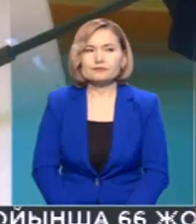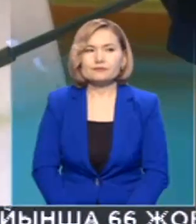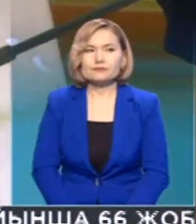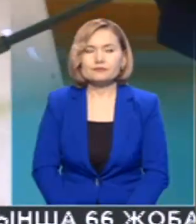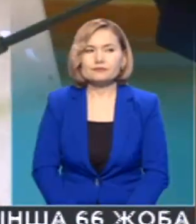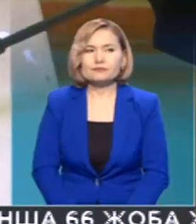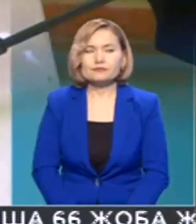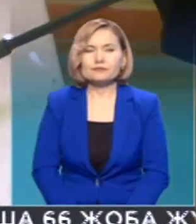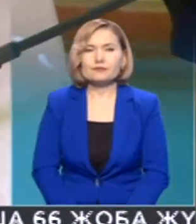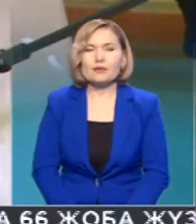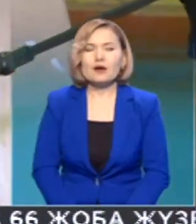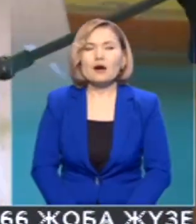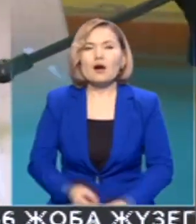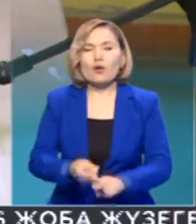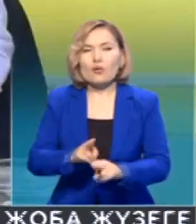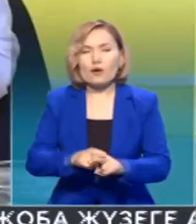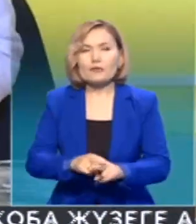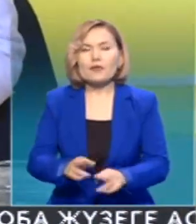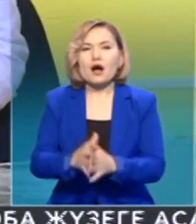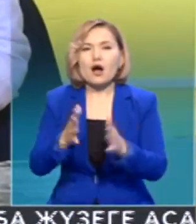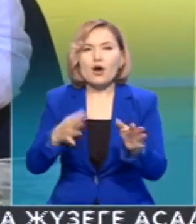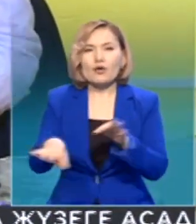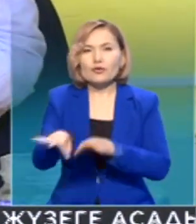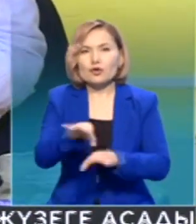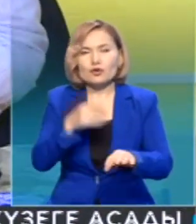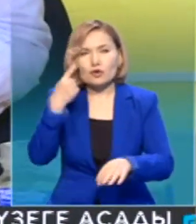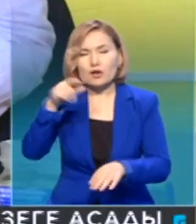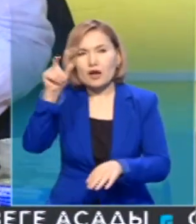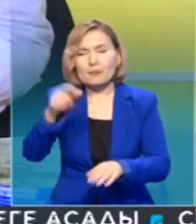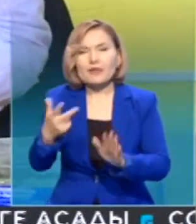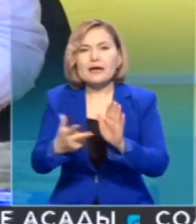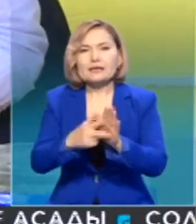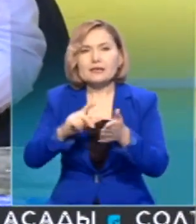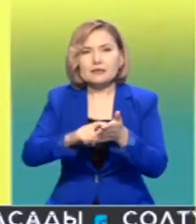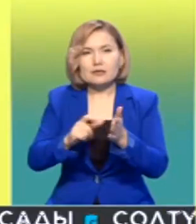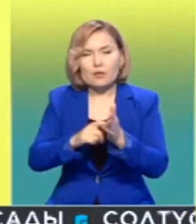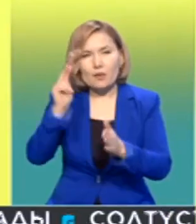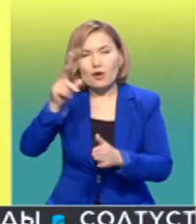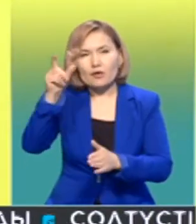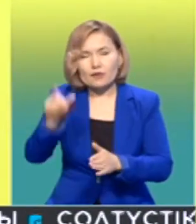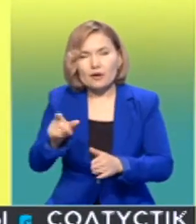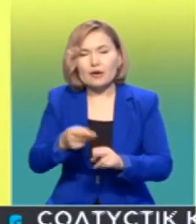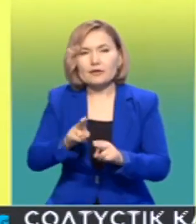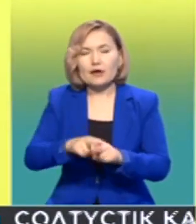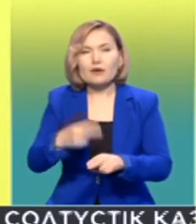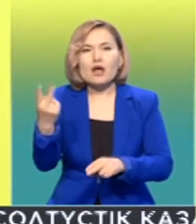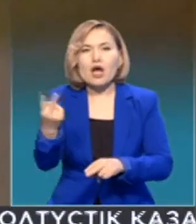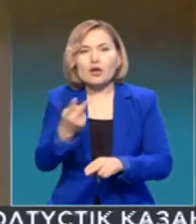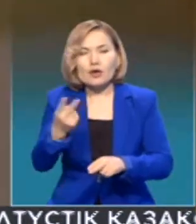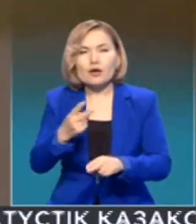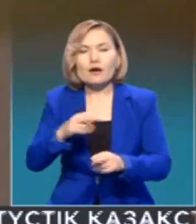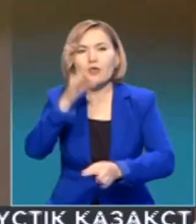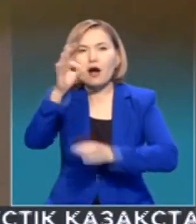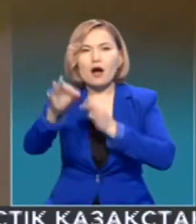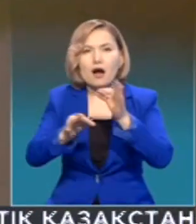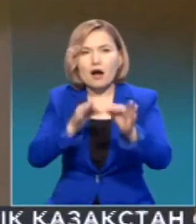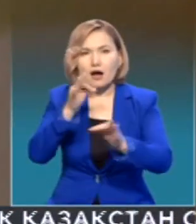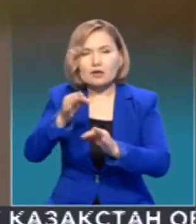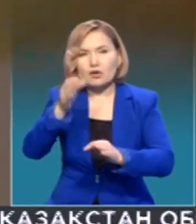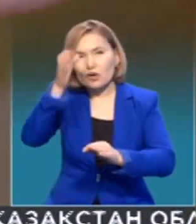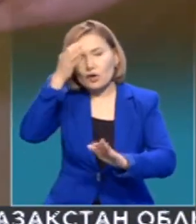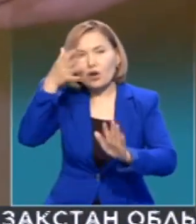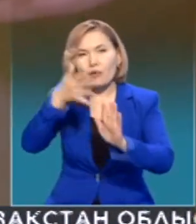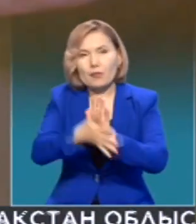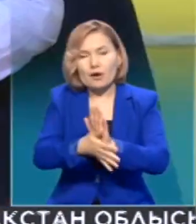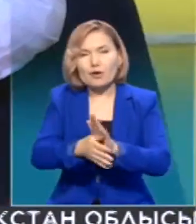Ионика, яғни шексіздік деп аталатын ауқымды жобаның авторы 8-ші сынып оқушылары. Рамазан мен Сымбат ғарыш тақырыбына әуес. Үздік шыққан